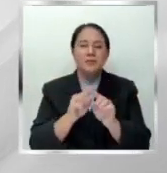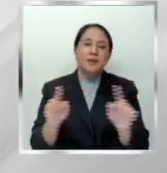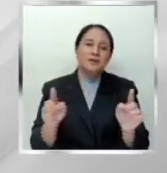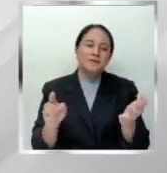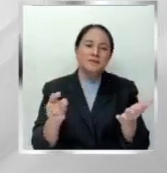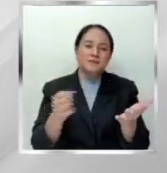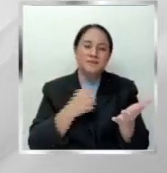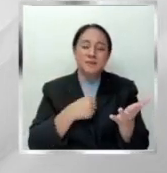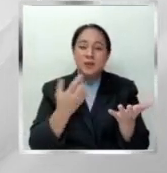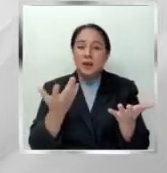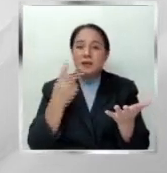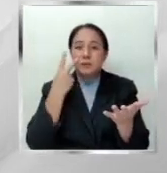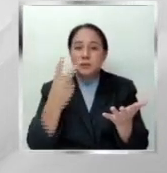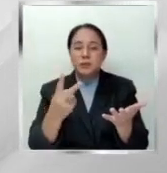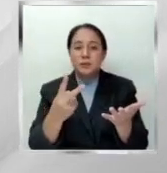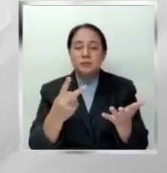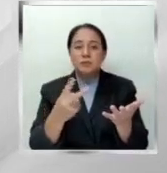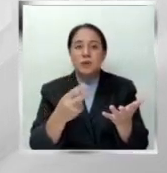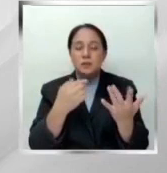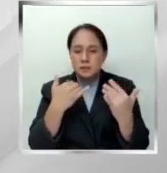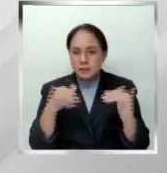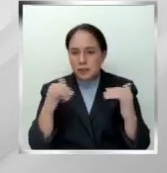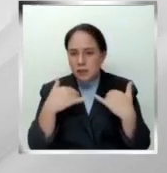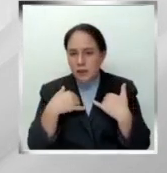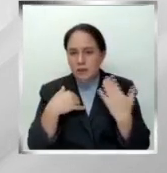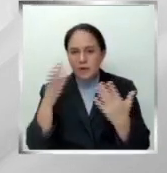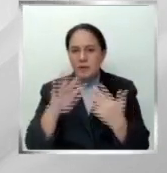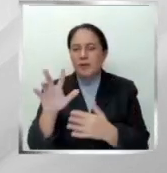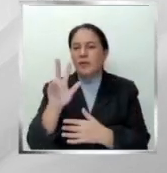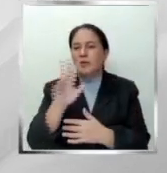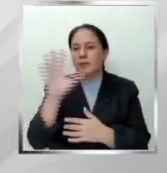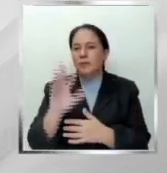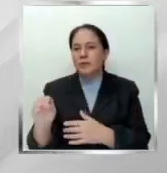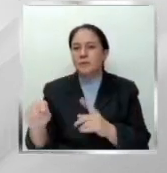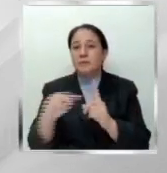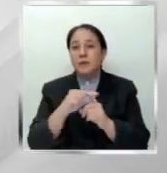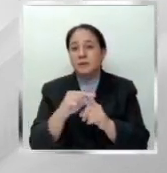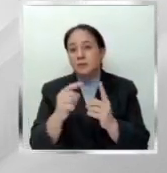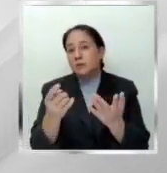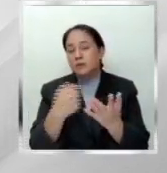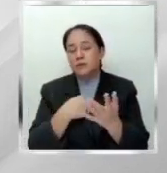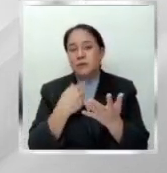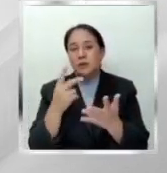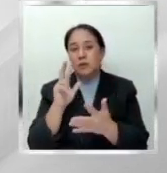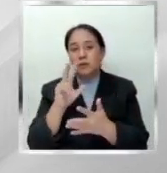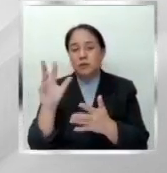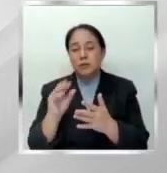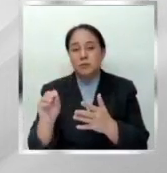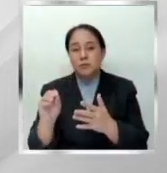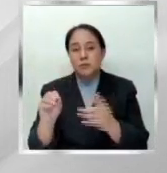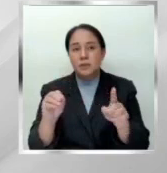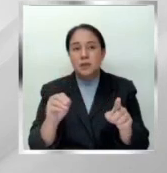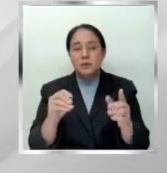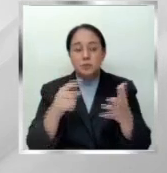natin na out of this, meron pong lumabas na around 30% na positibo. And with this 30% positive, nung binalidate